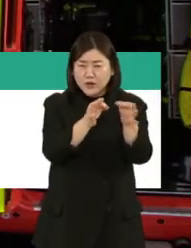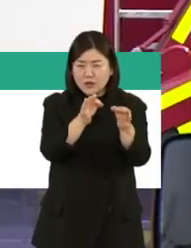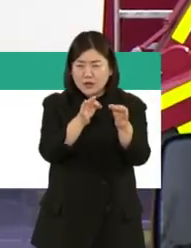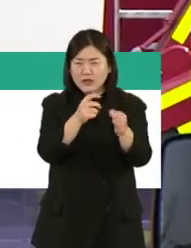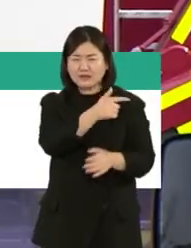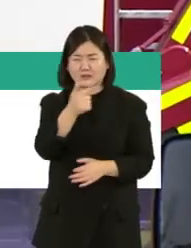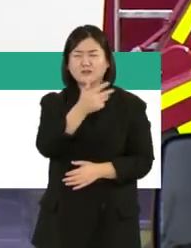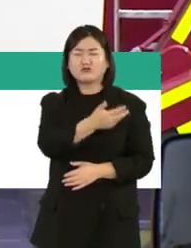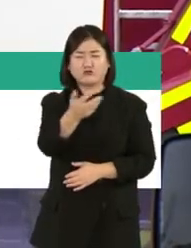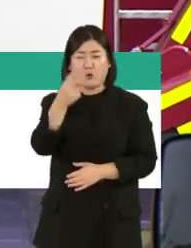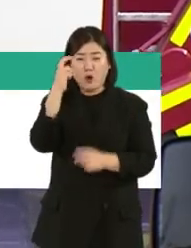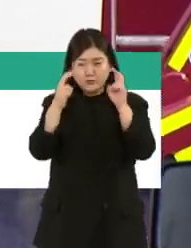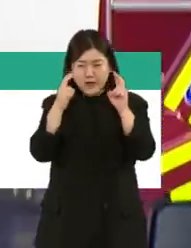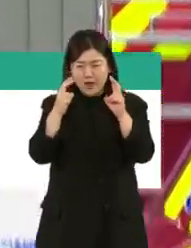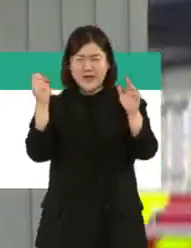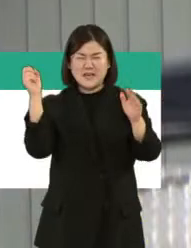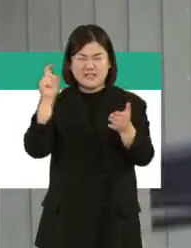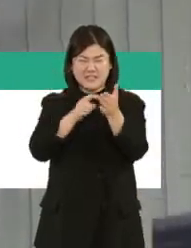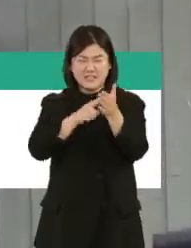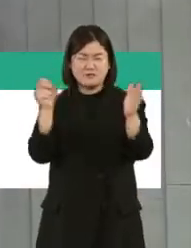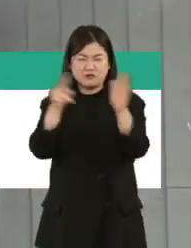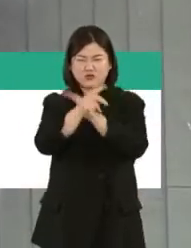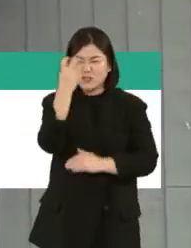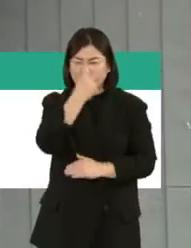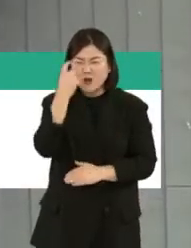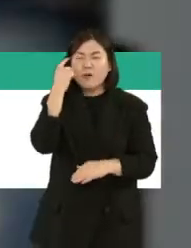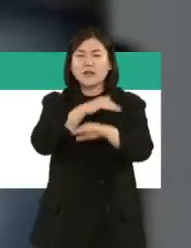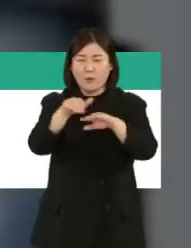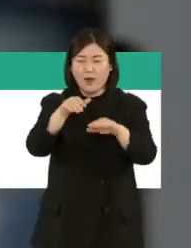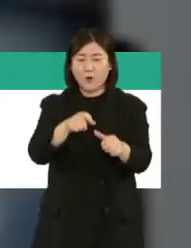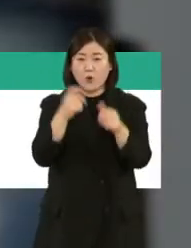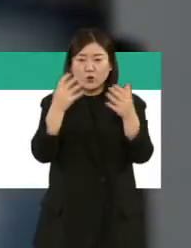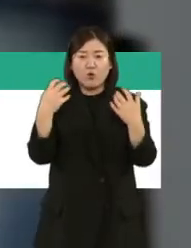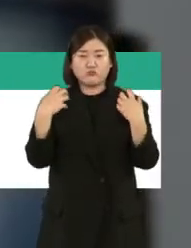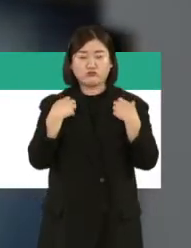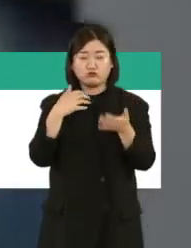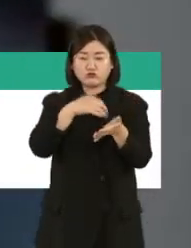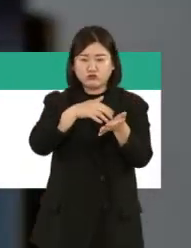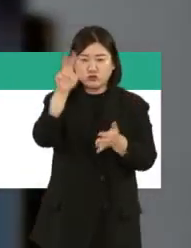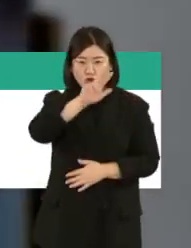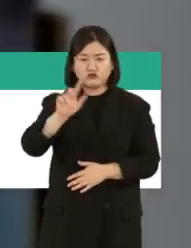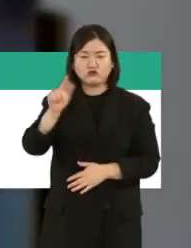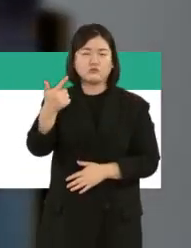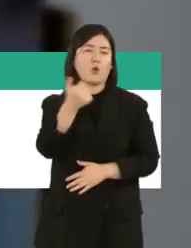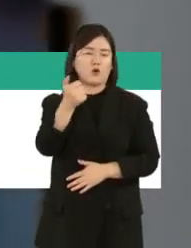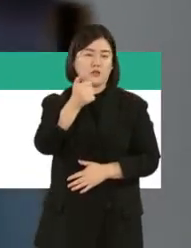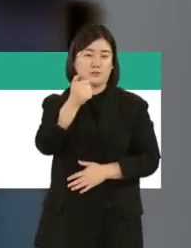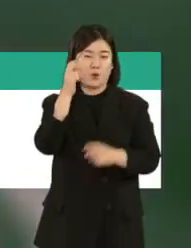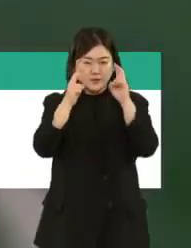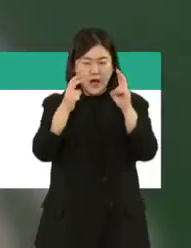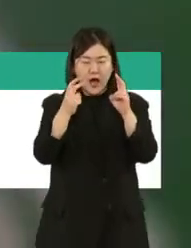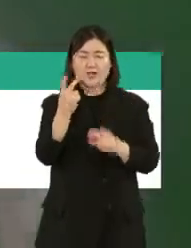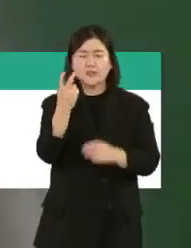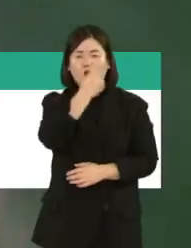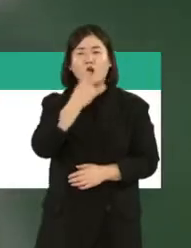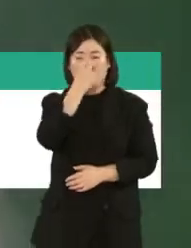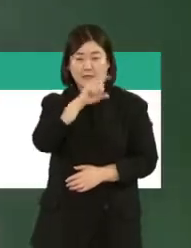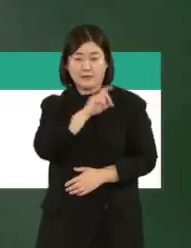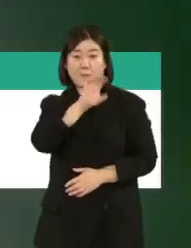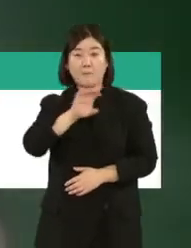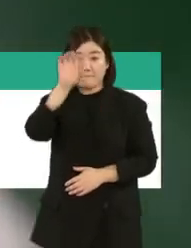유통업체를 대상으로 긴급 불씨 점검에 나섭니다 고용노동부는 전국 650개 유통업체를 점검대상에